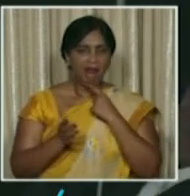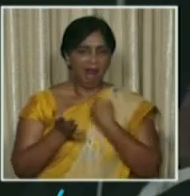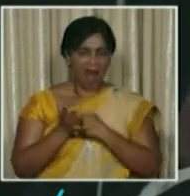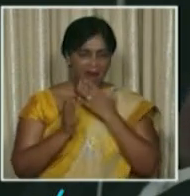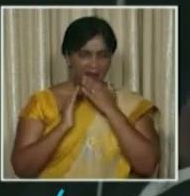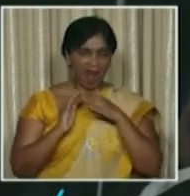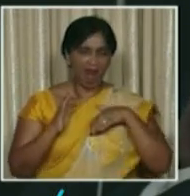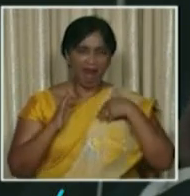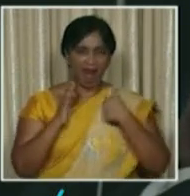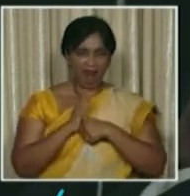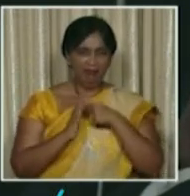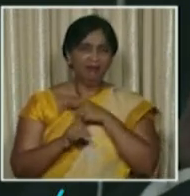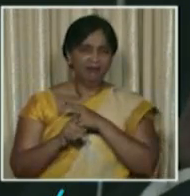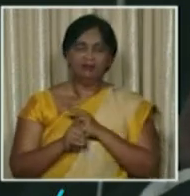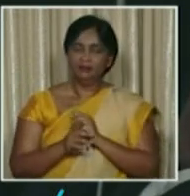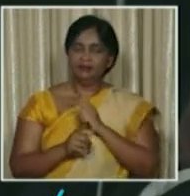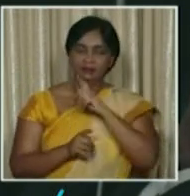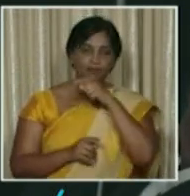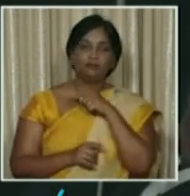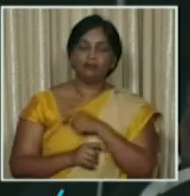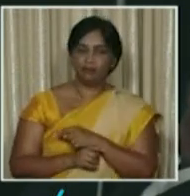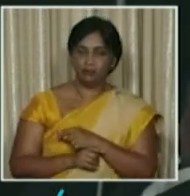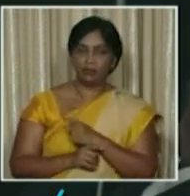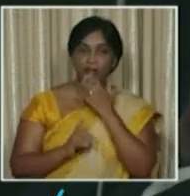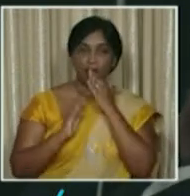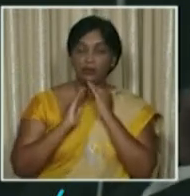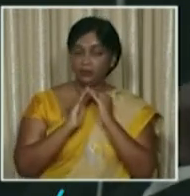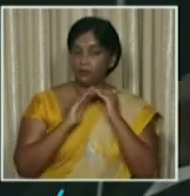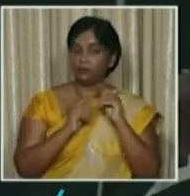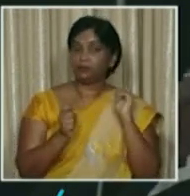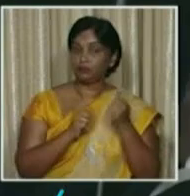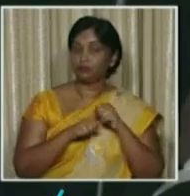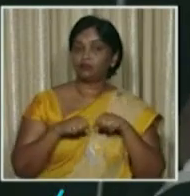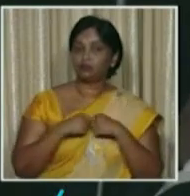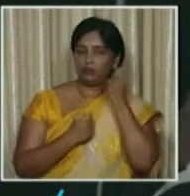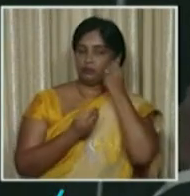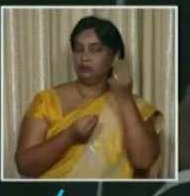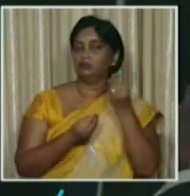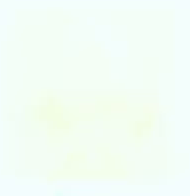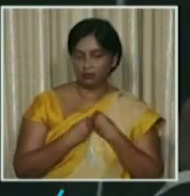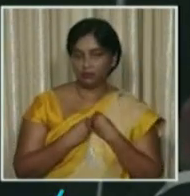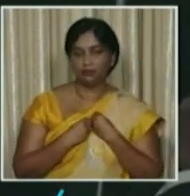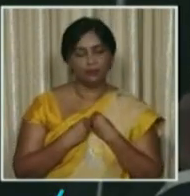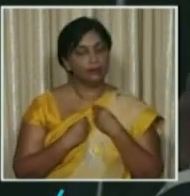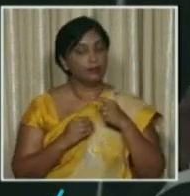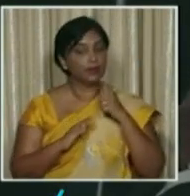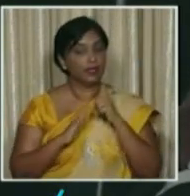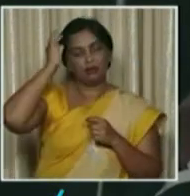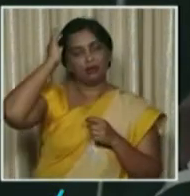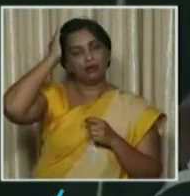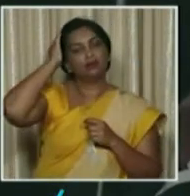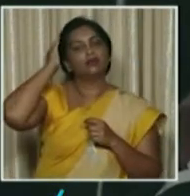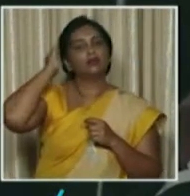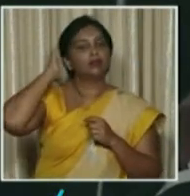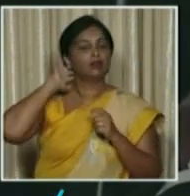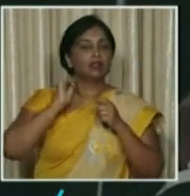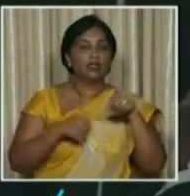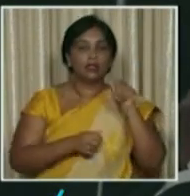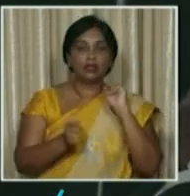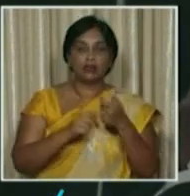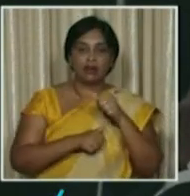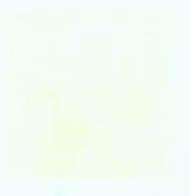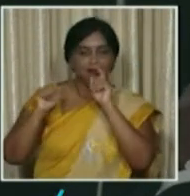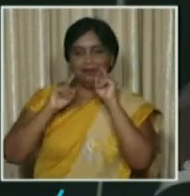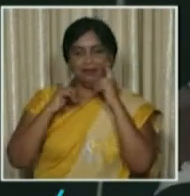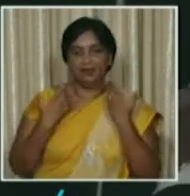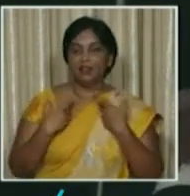විද්‍යාලයේ ඉන්න විදුහල්පතිතුමා වත්විවා මහත්මයා එතුමා පාසල් ක්‍රිකට් සංගමේ යෝජනාව අපිට එවලා තිනවා. ඒ නිසා ජනවාරි මාසෙ ඉඳලා ක්‍රිකට් ආයතනයේ ඉන්න සල්ලි